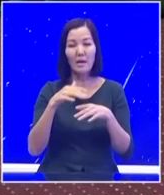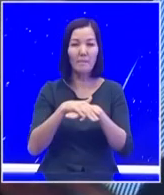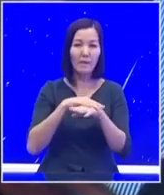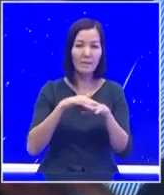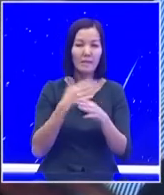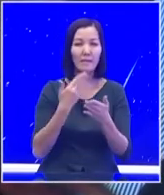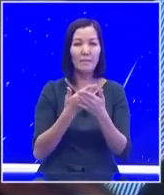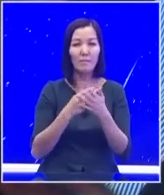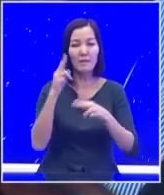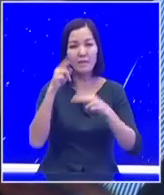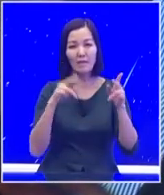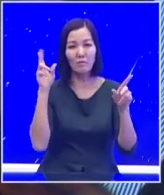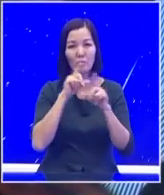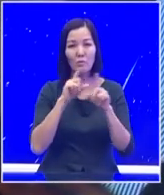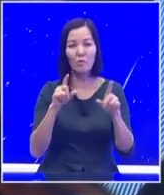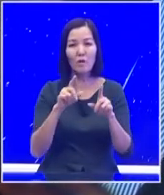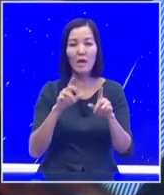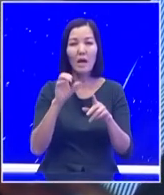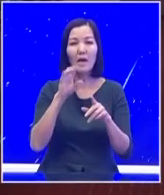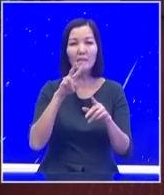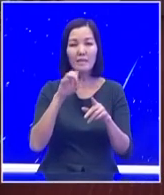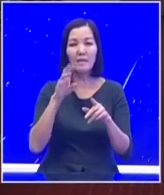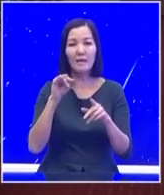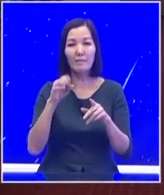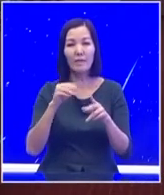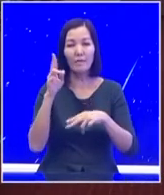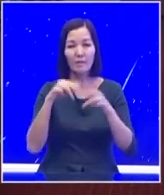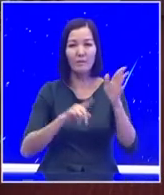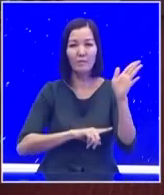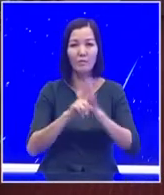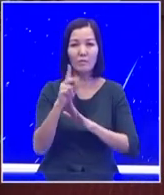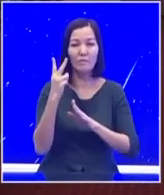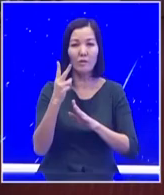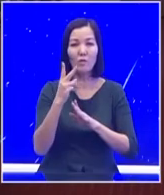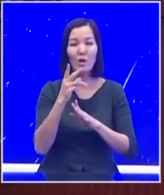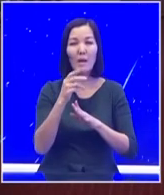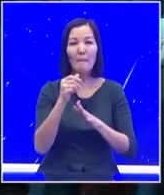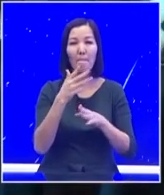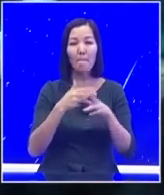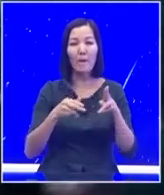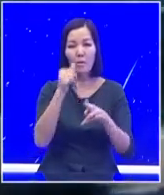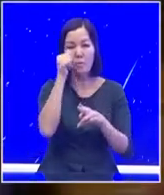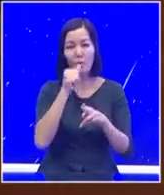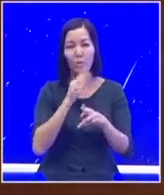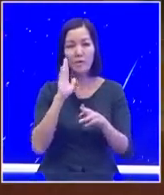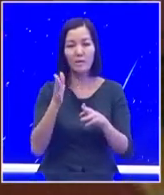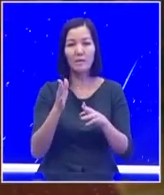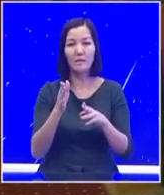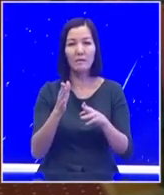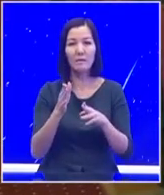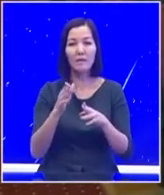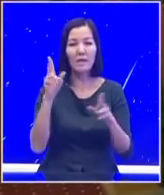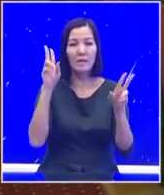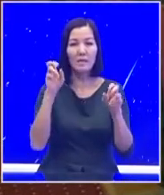К примеру, строительство школы в районе Асларман. Ее возведение начнется во втором полугодии, заверил глава региона. Одним словом, темы